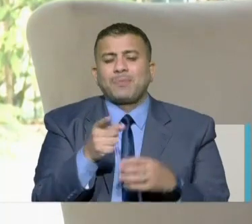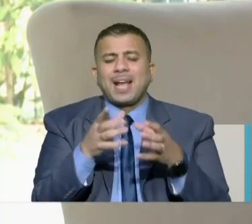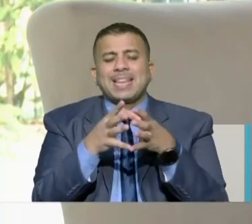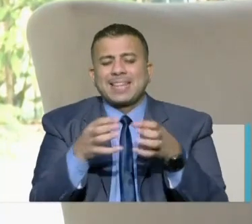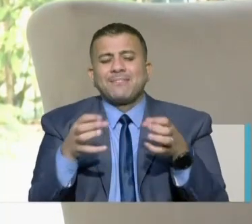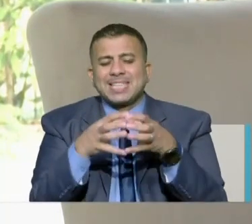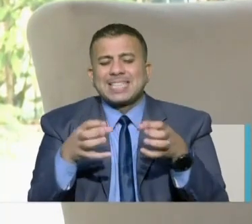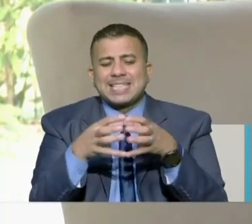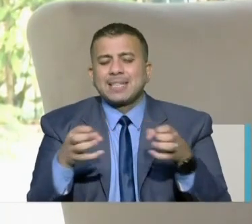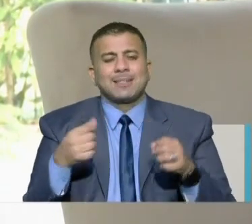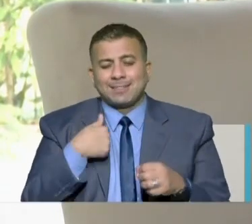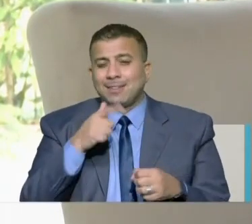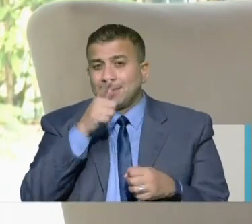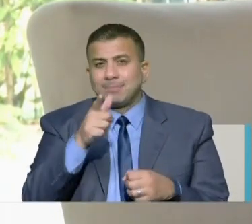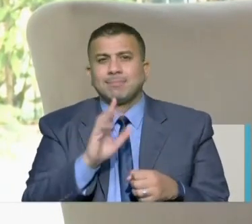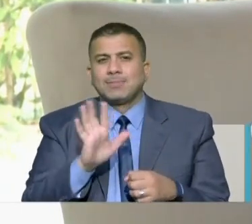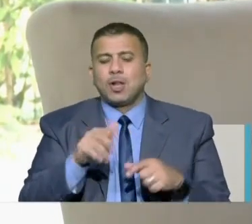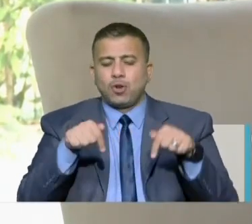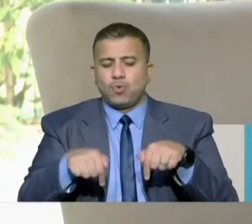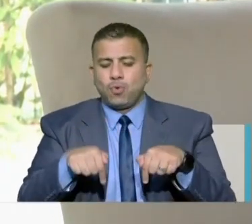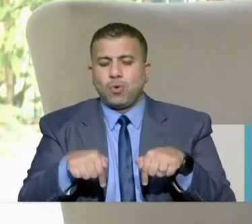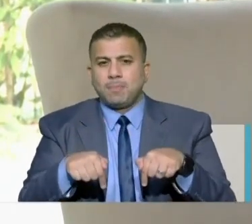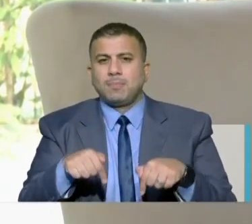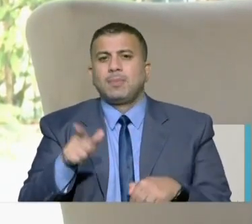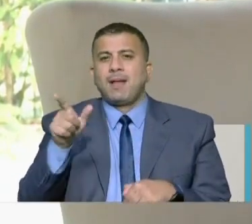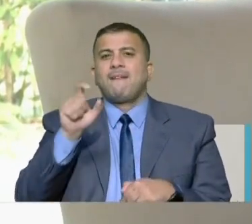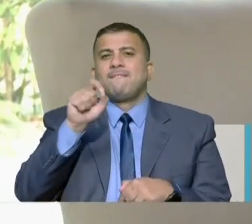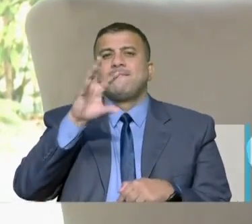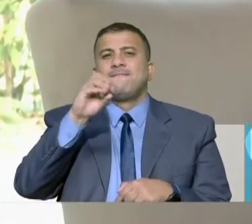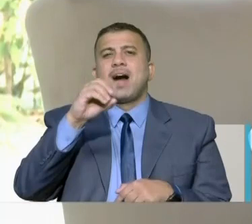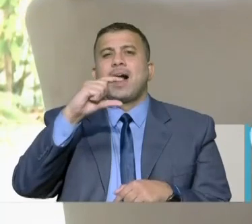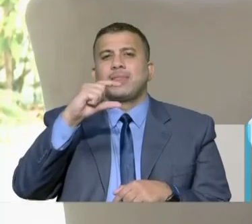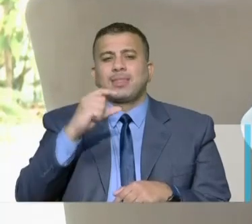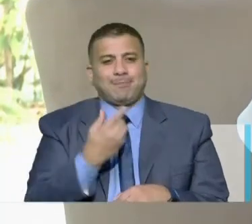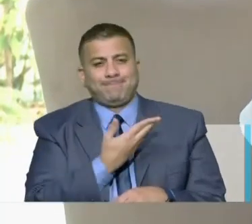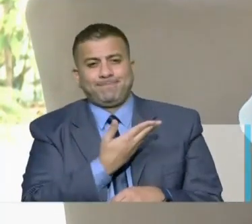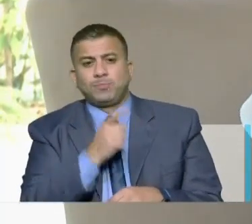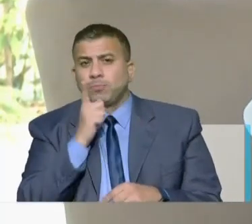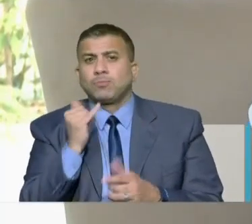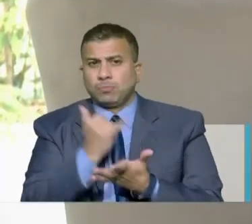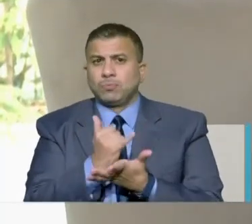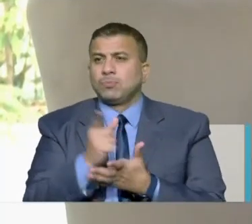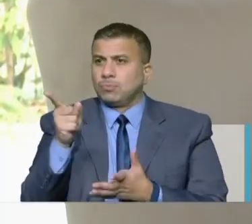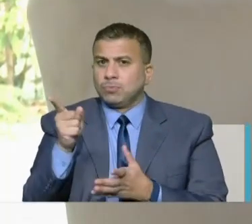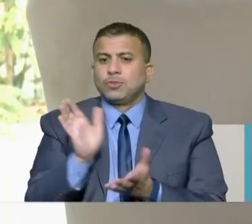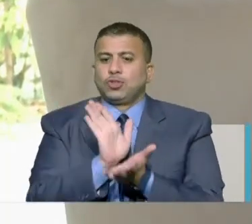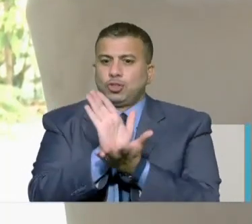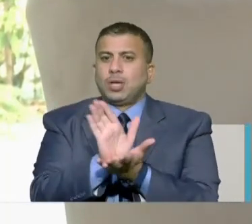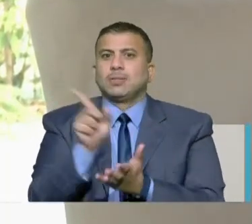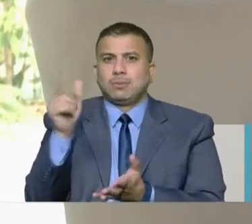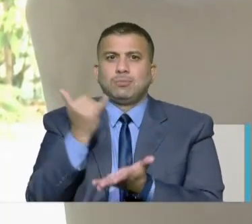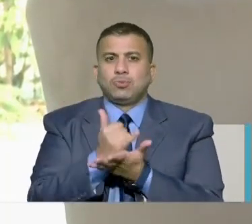تفاصيلها انا اليوم عندنا الاخ فهد يمكن هو هو جزء راح يكون من هذه الجائزه